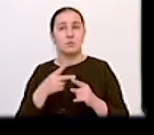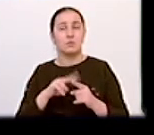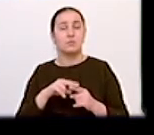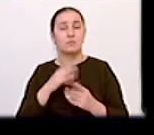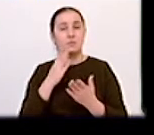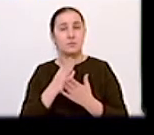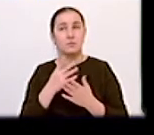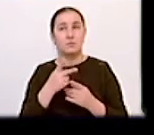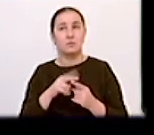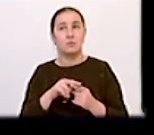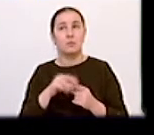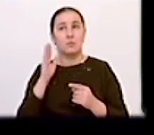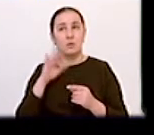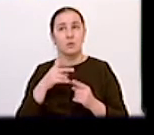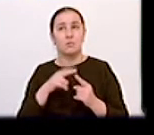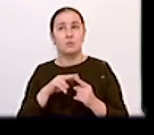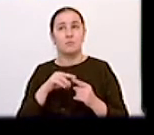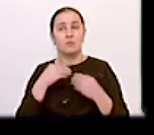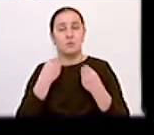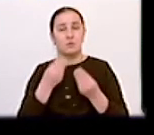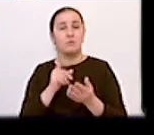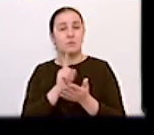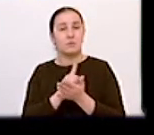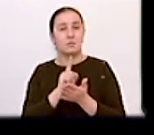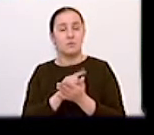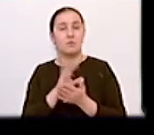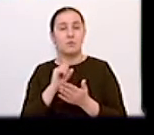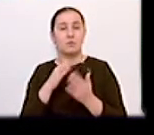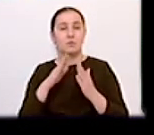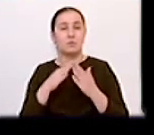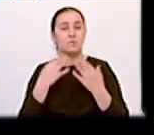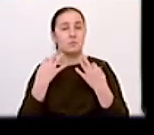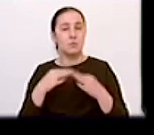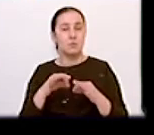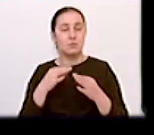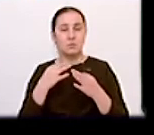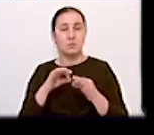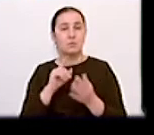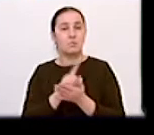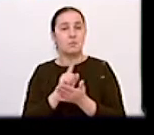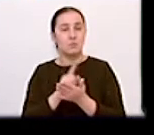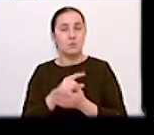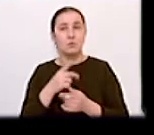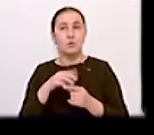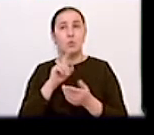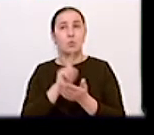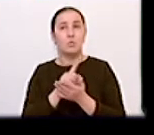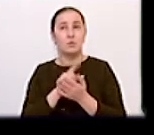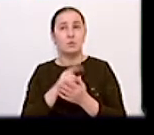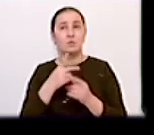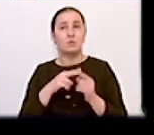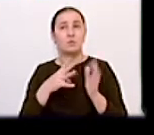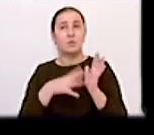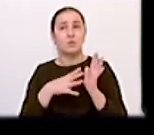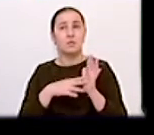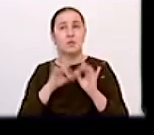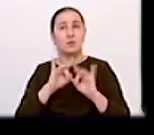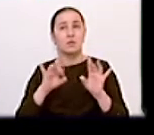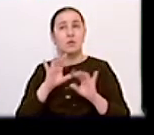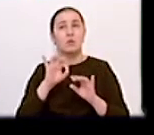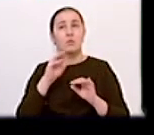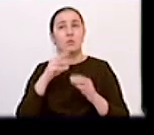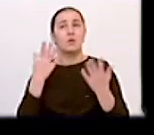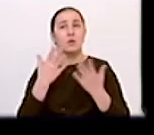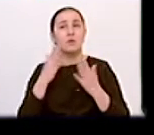Значит, пора дать вам задание для самостоятельной работы. Упражнение 9. Расскажите о том,